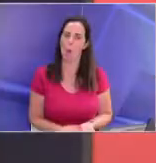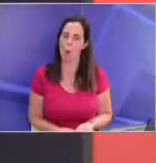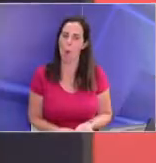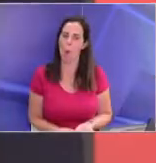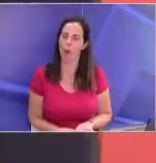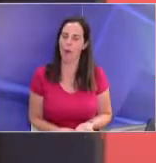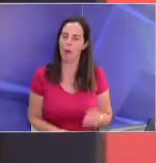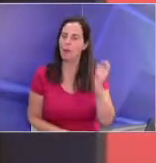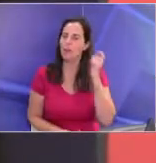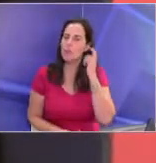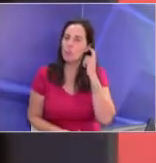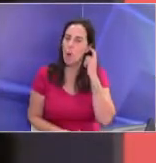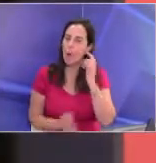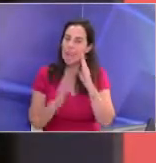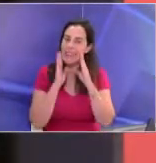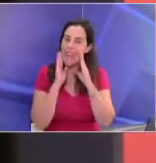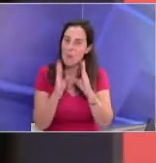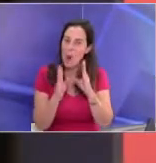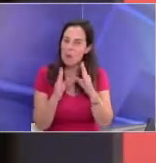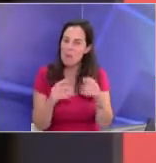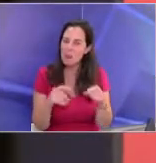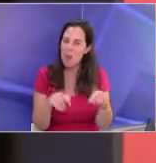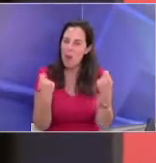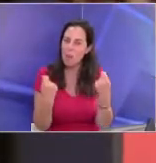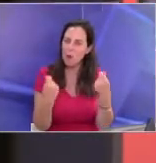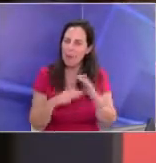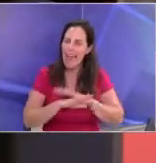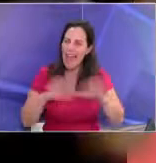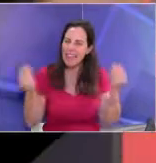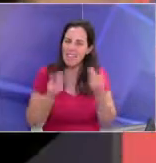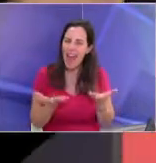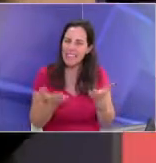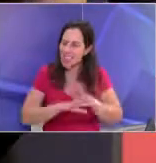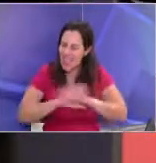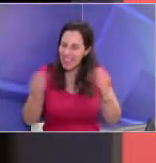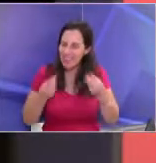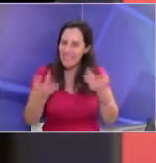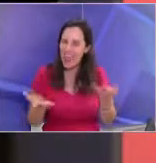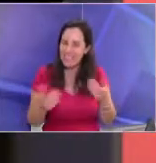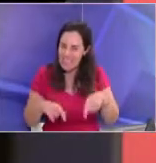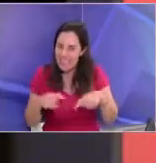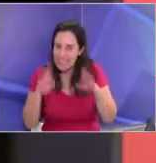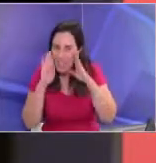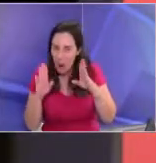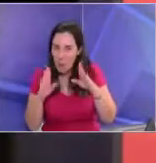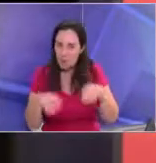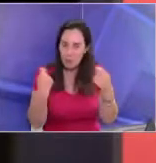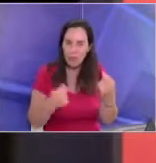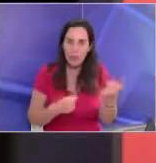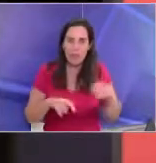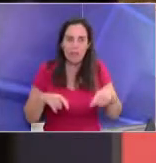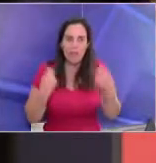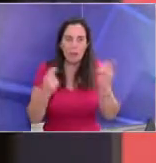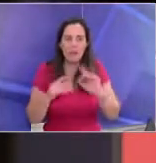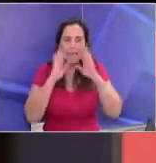תקשיבו לשם של החוק. נאמנות בתרבות. אין כזה חי... אין דבר כזה. אין חיה אני כזאת. אני רוצה לשאול אותך שאלה תרבות קטנה. תרבות היא לא צריכה להיות